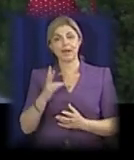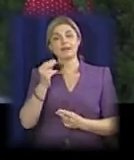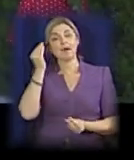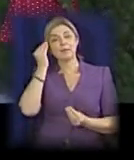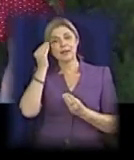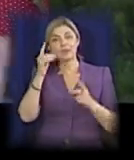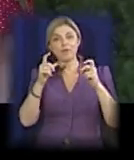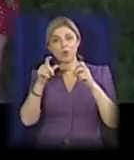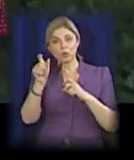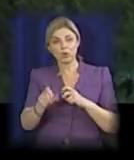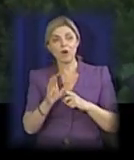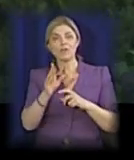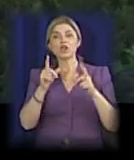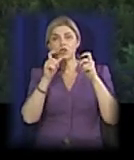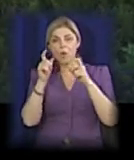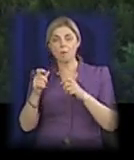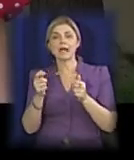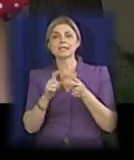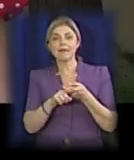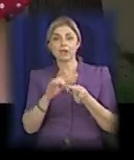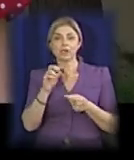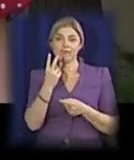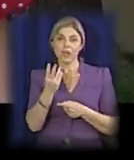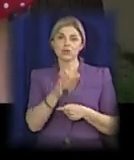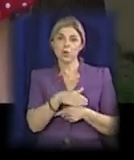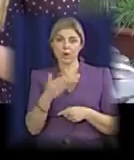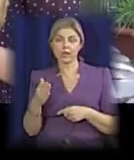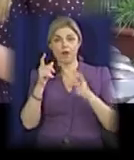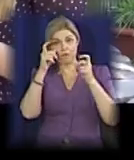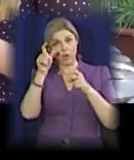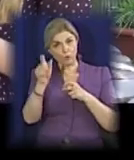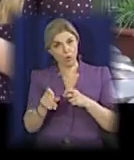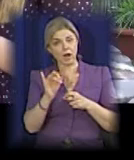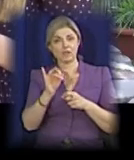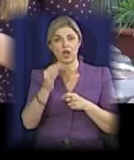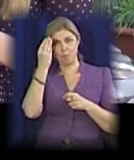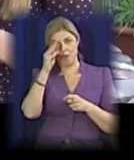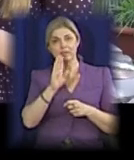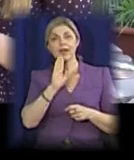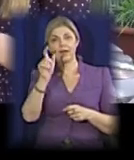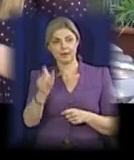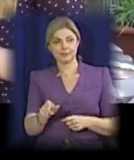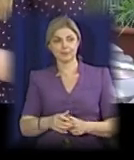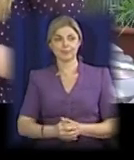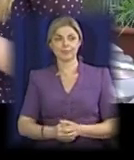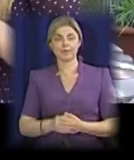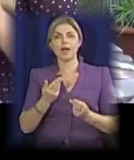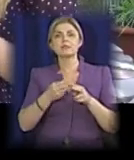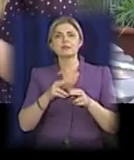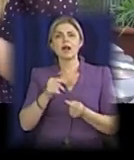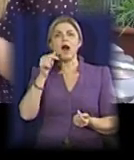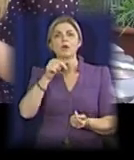фотографа, успіх зйомки залежить від обох сторін – фотографа та моделі. Це гармонічно, абсолютно.